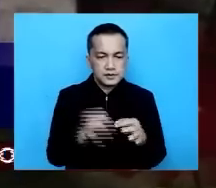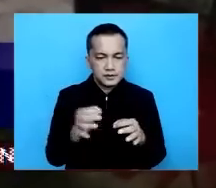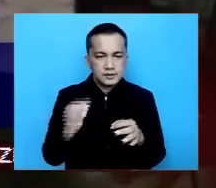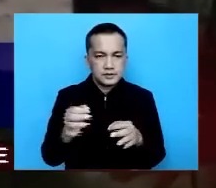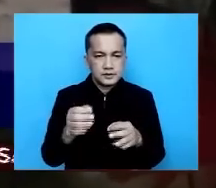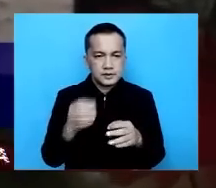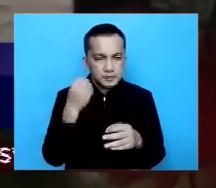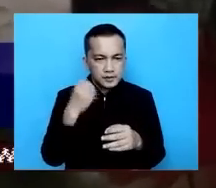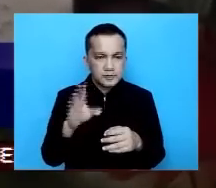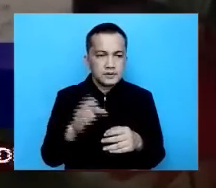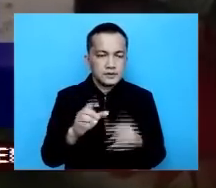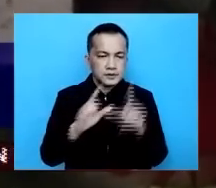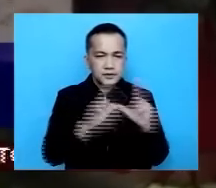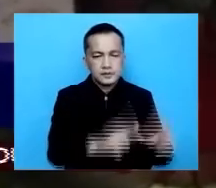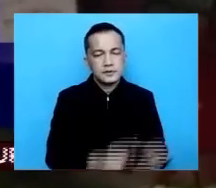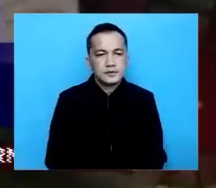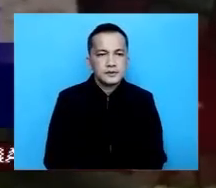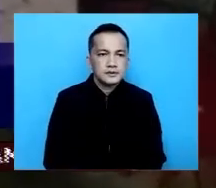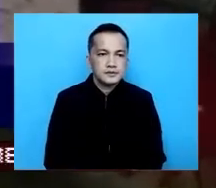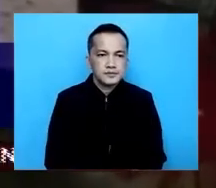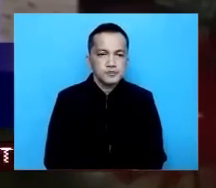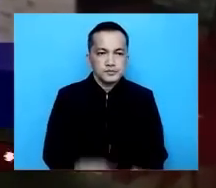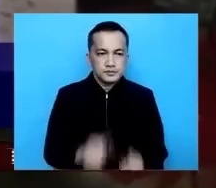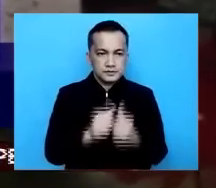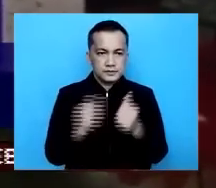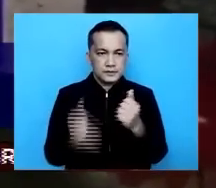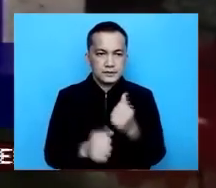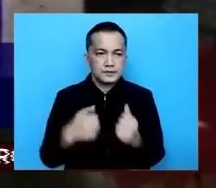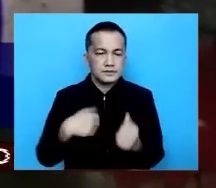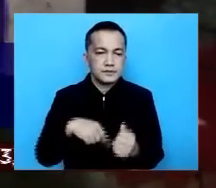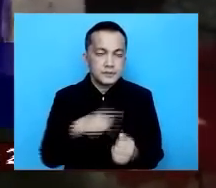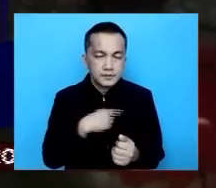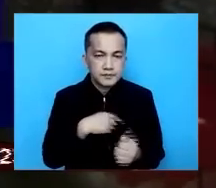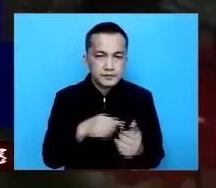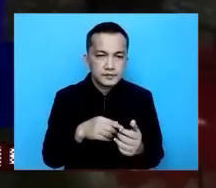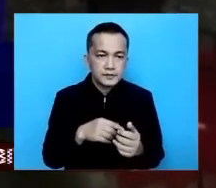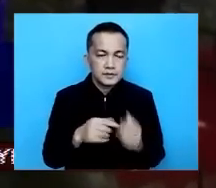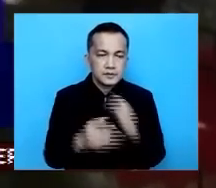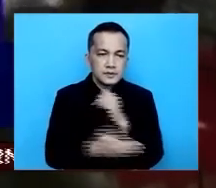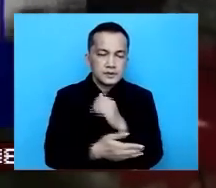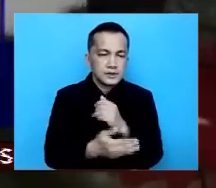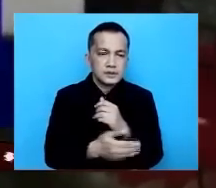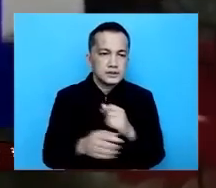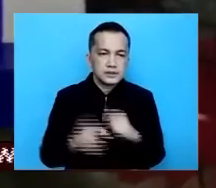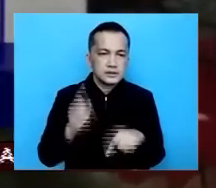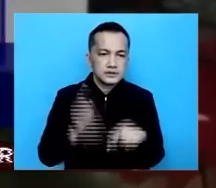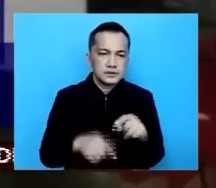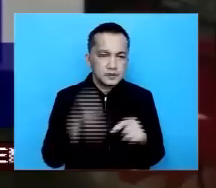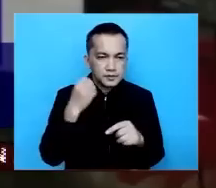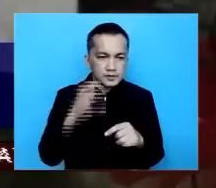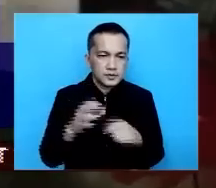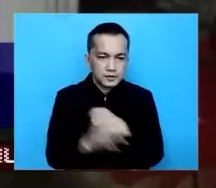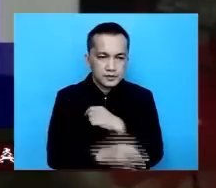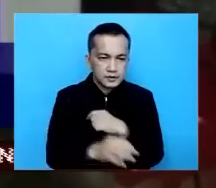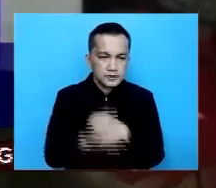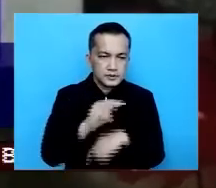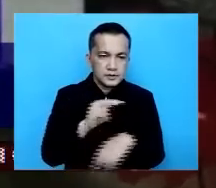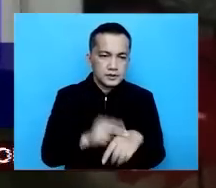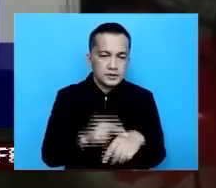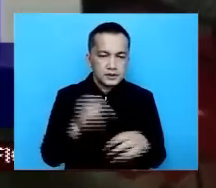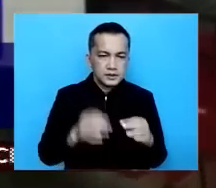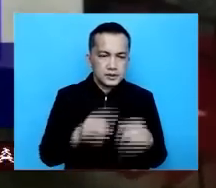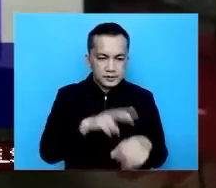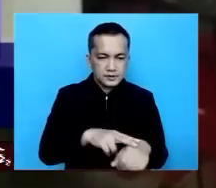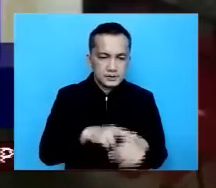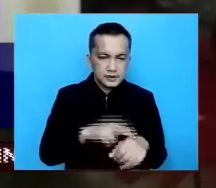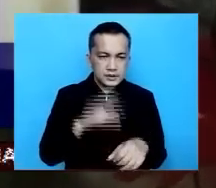ng mga akusado. Sa ilalim kasi ng ating batas, hindi maaring ma-deport sa ibang bansa ang foreign nationals kapag may pending